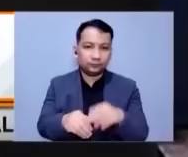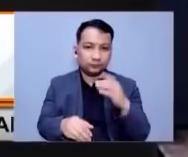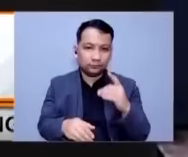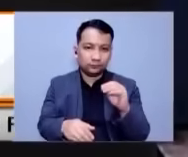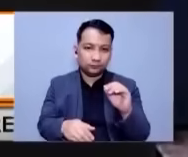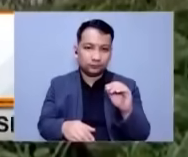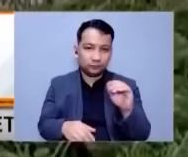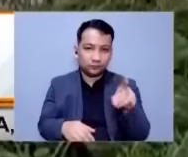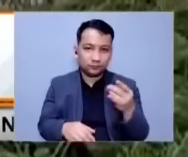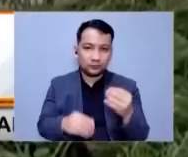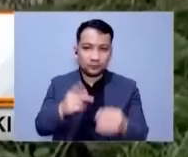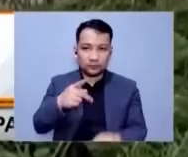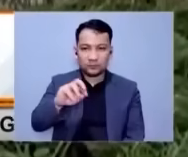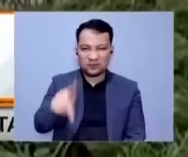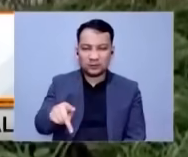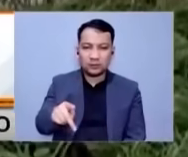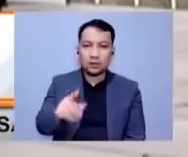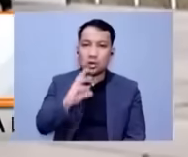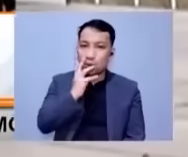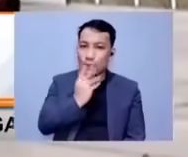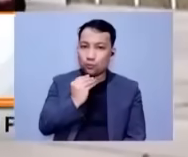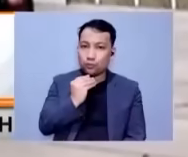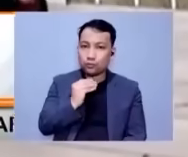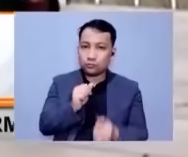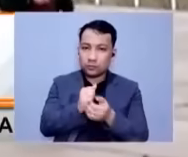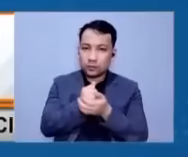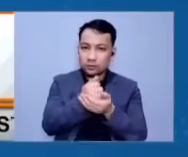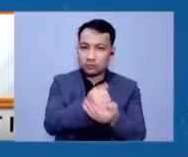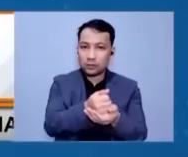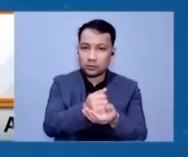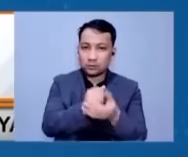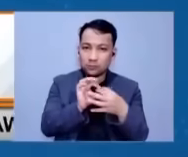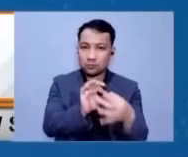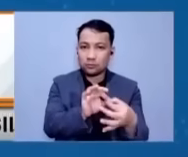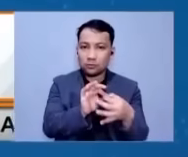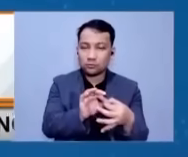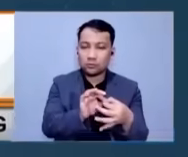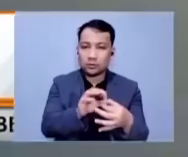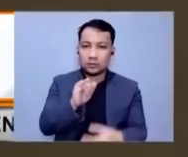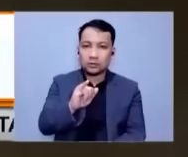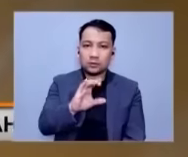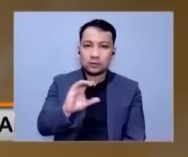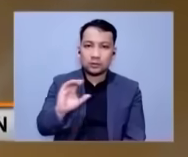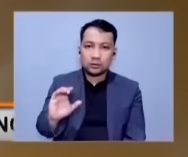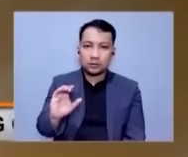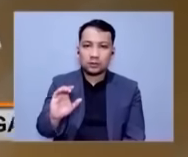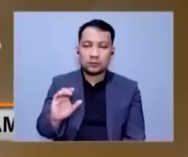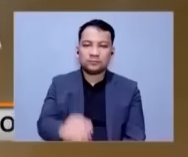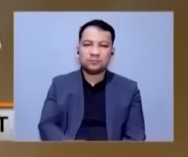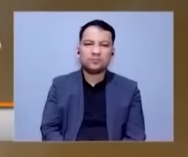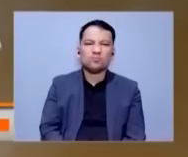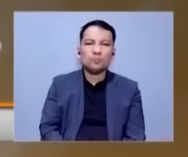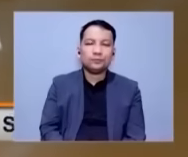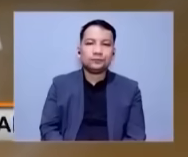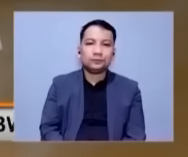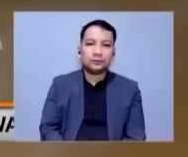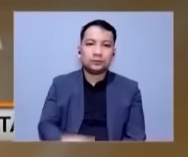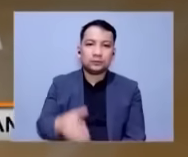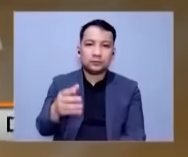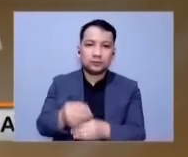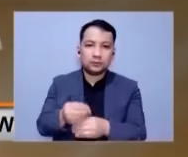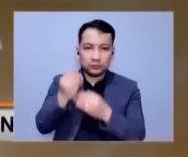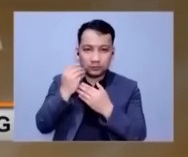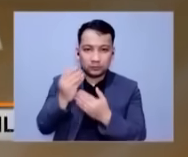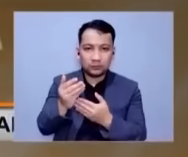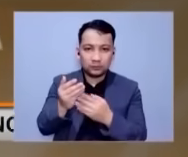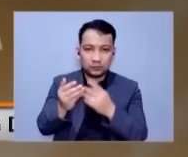ng gobyerno na makikipagtulungan sa International Criminal Court o ICC. Kasunod ito ng pahayag ni dating